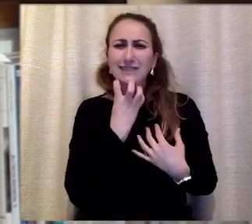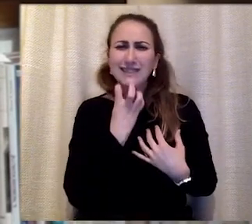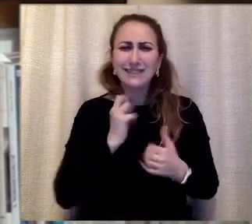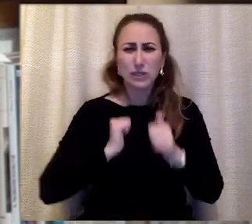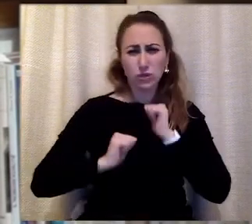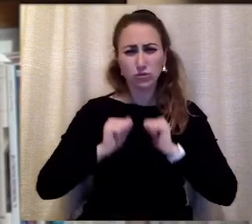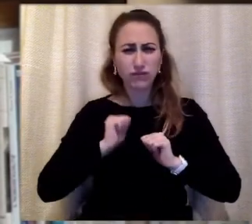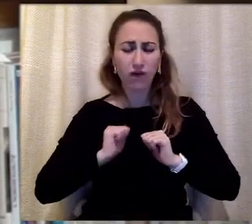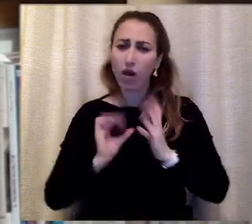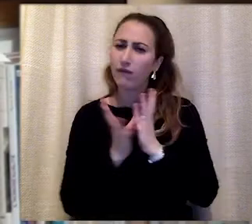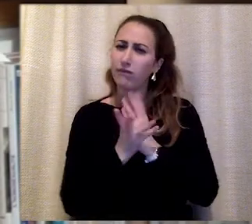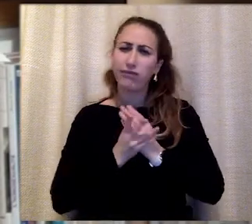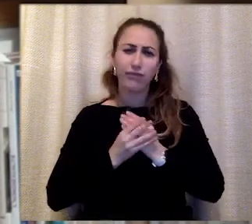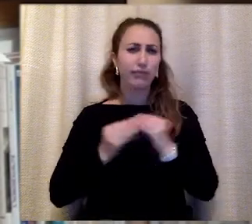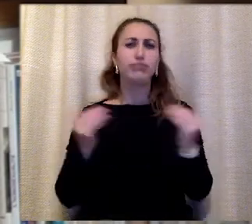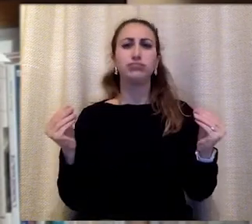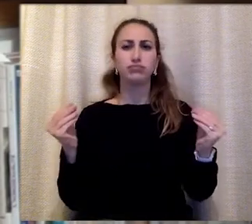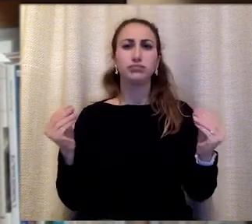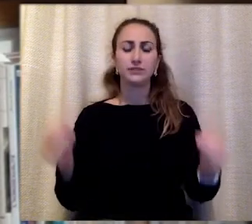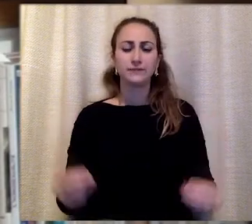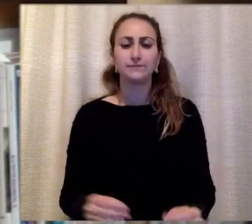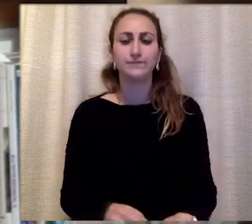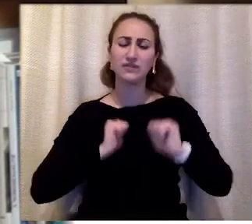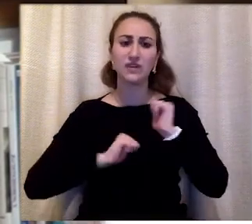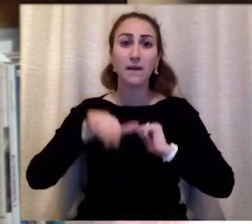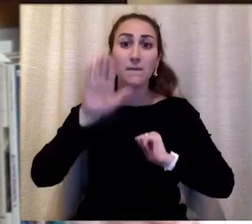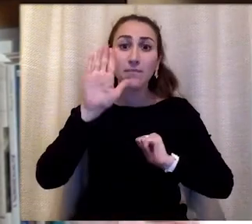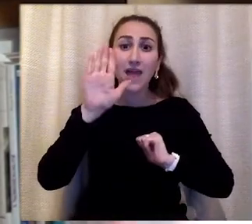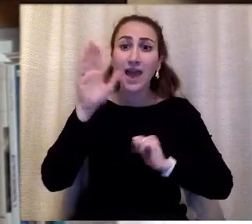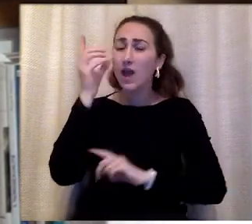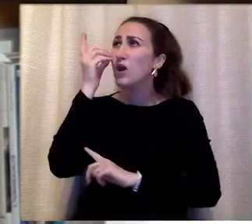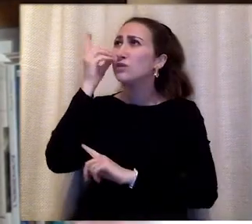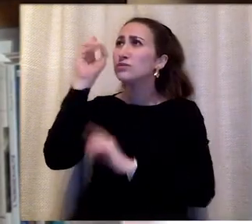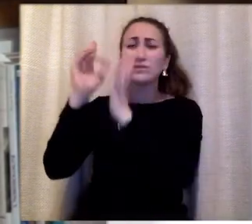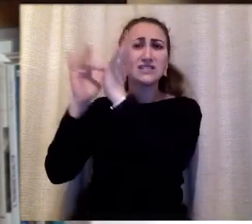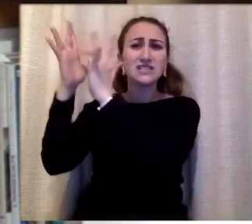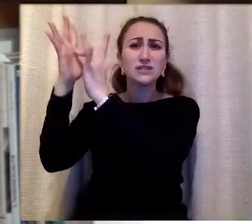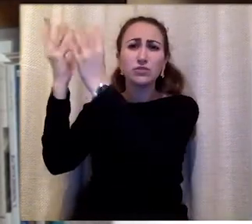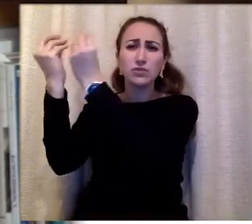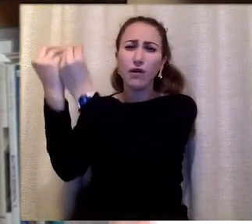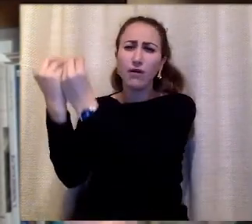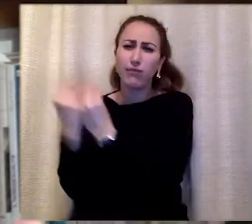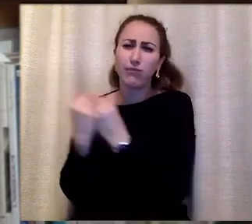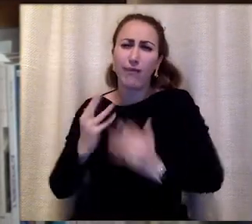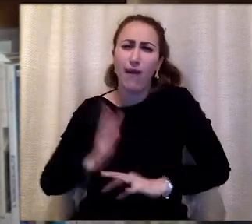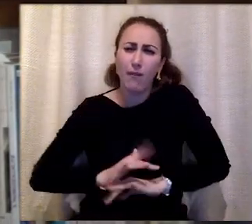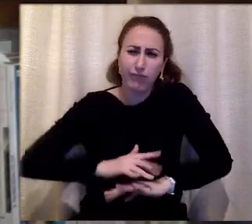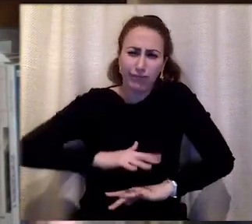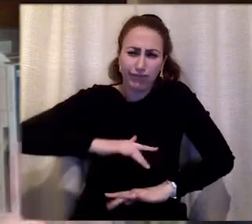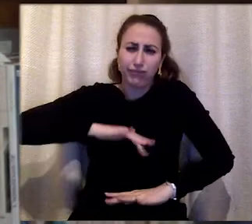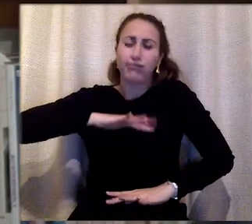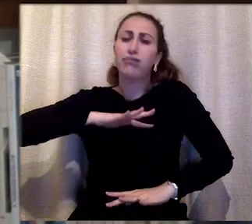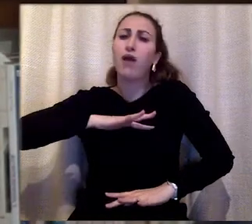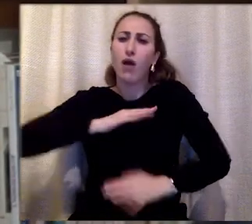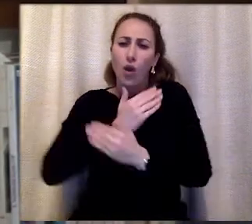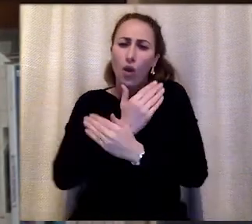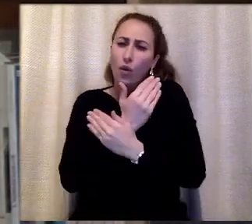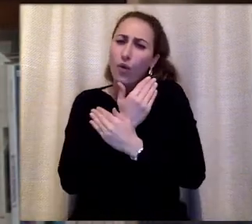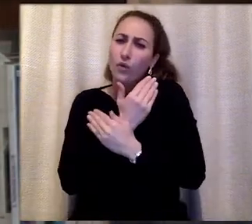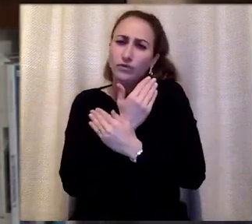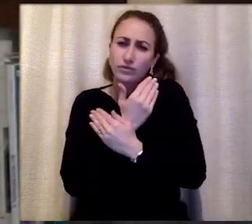La première chose que nous pouvons dire dans ce passage, c'est que Paul va nous présenter une